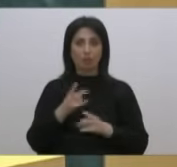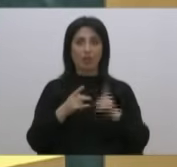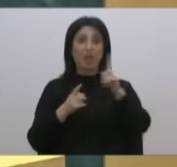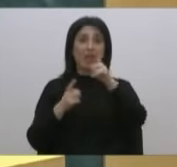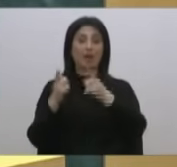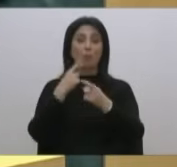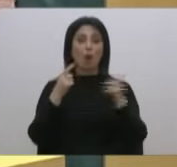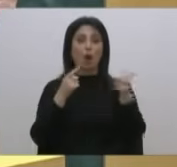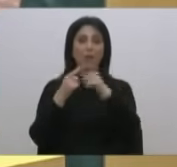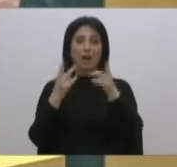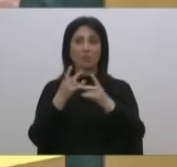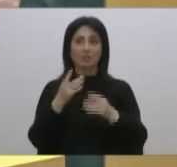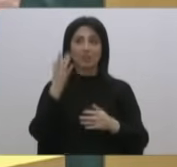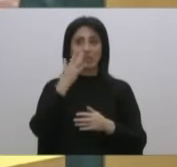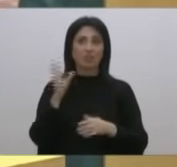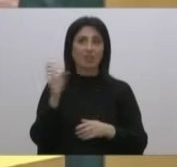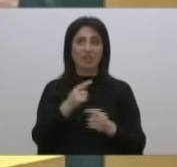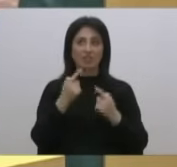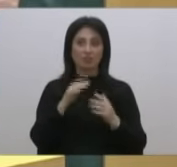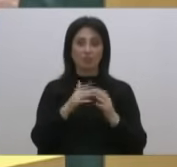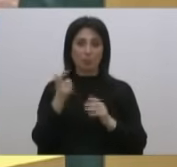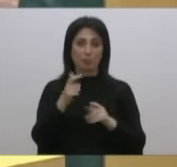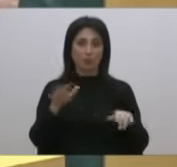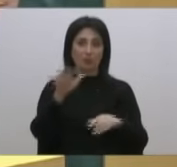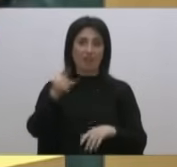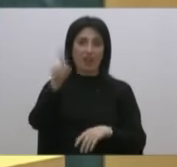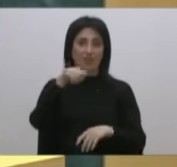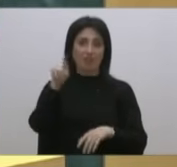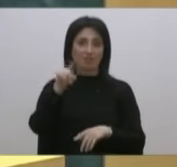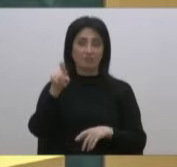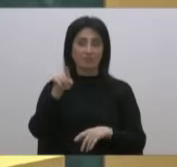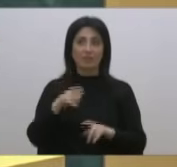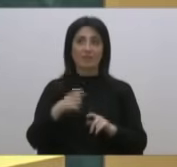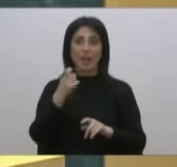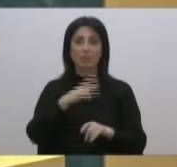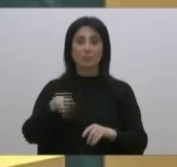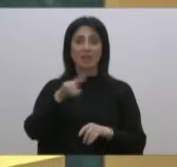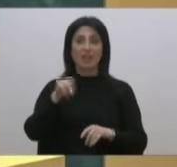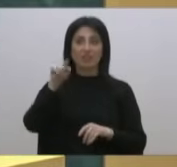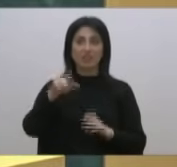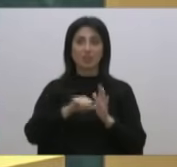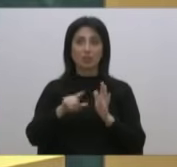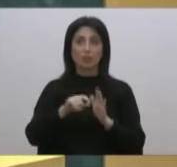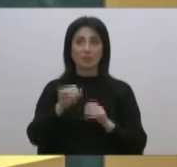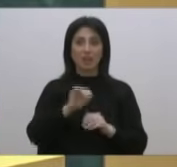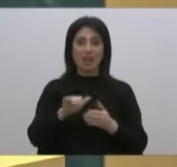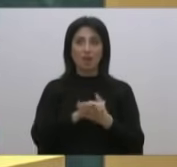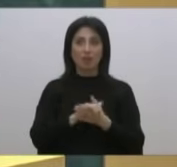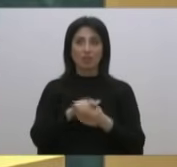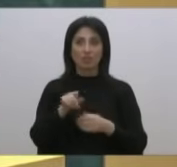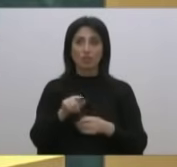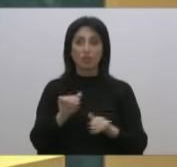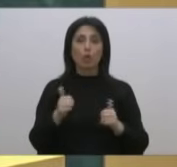იმხელა მოლაპარაკებები უნდა. წარმოიდგინეთ, ყველაზე დიდი სოფლის მეურნეობის ქვეყანა არის და ახლა ასობით მილიარდი რო არის სუბსიდია